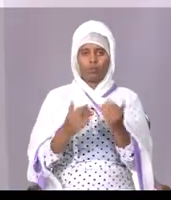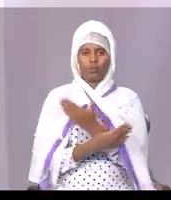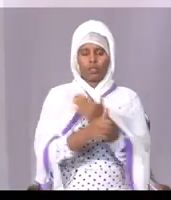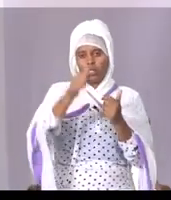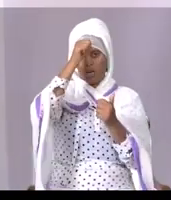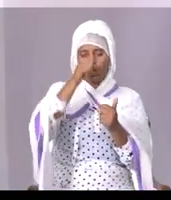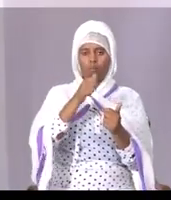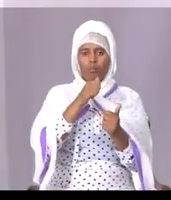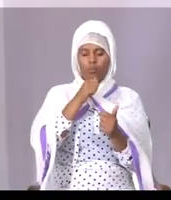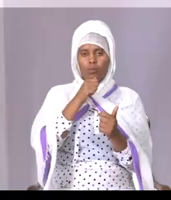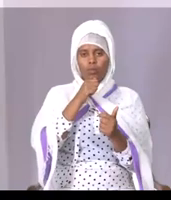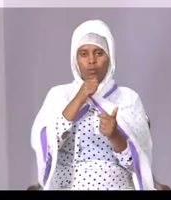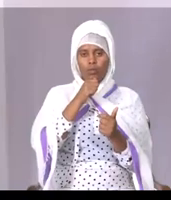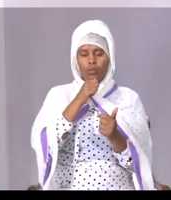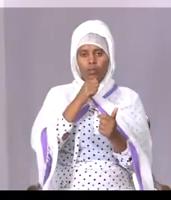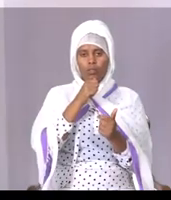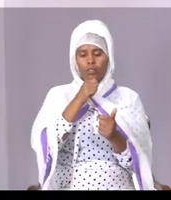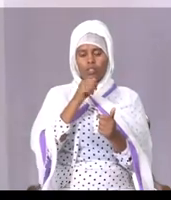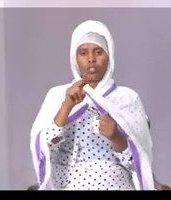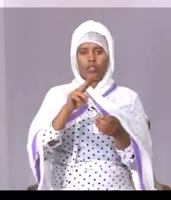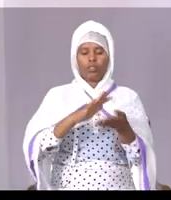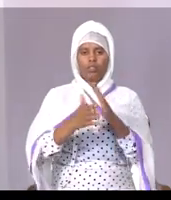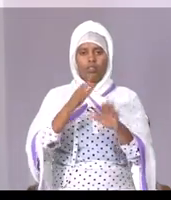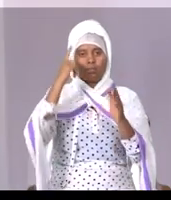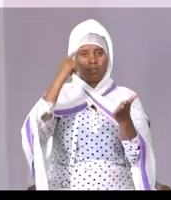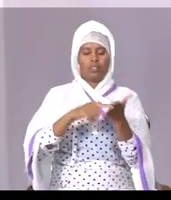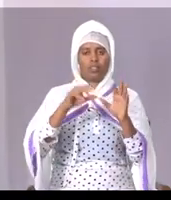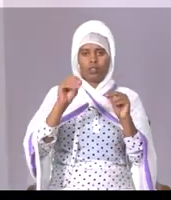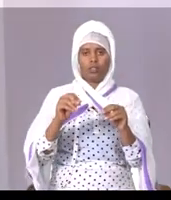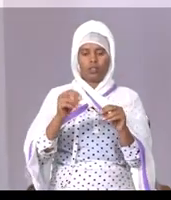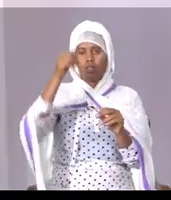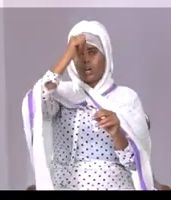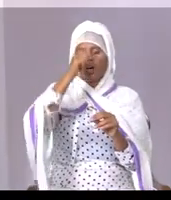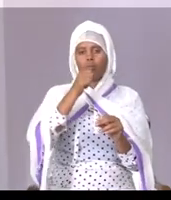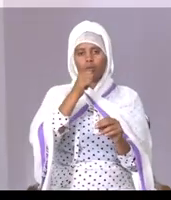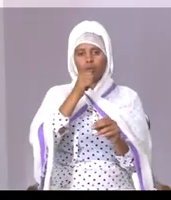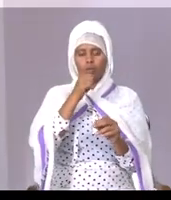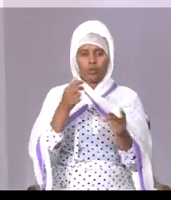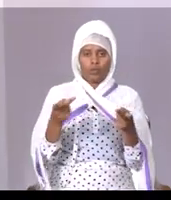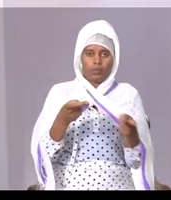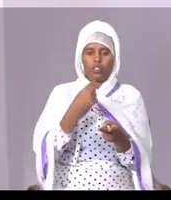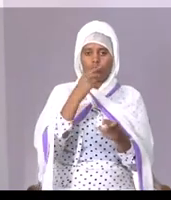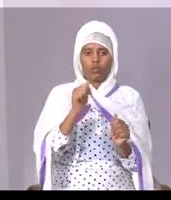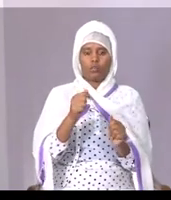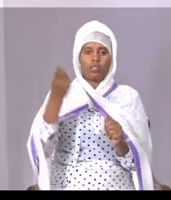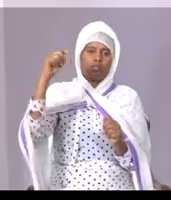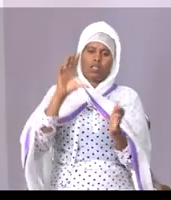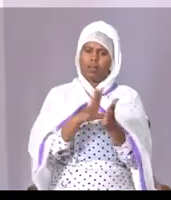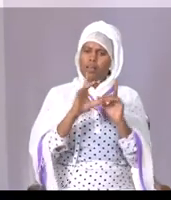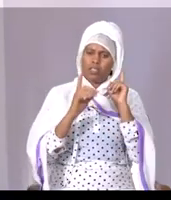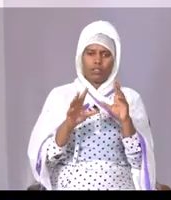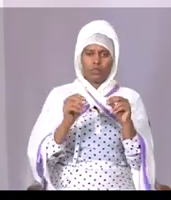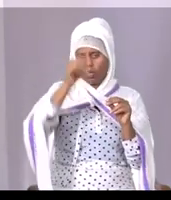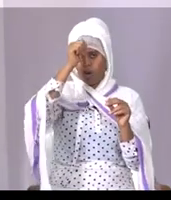ኣብቲኣ ብዘይባይ ናብ ኣቦይ ትኸዱኒ ኢኹም ኢሉ ኣብዚኣ ከዓ እንታይ ኢሉ ብዘይ ኣቦ ናባይ ኣይትመፁን ኢኹም ኢሉ እውን ኣቦይ ብፍቕሪ ብምሕረት ዝሰሓቦት ዘይኮይኑ ናባይ ክመፅእ